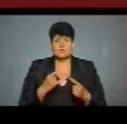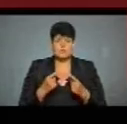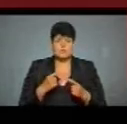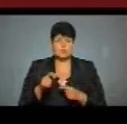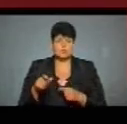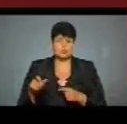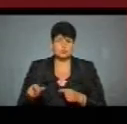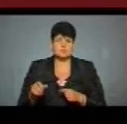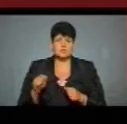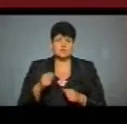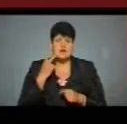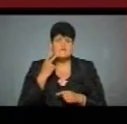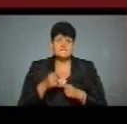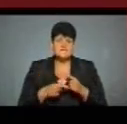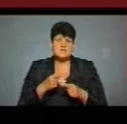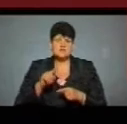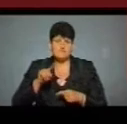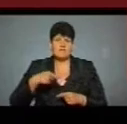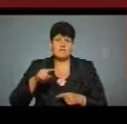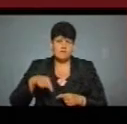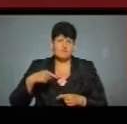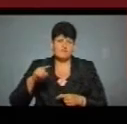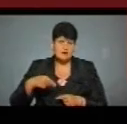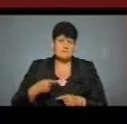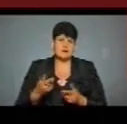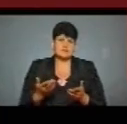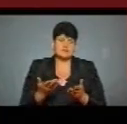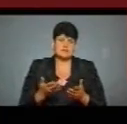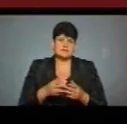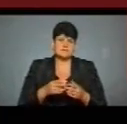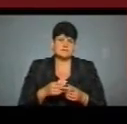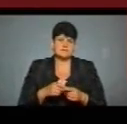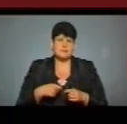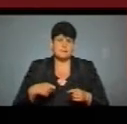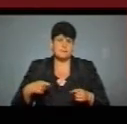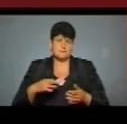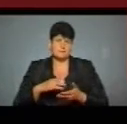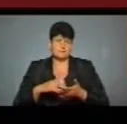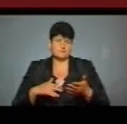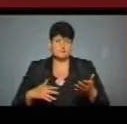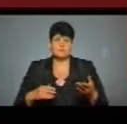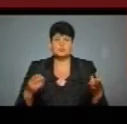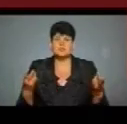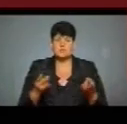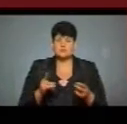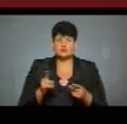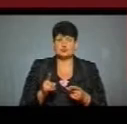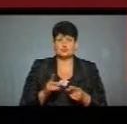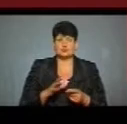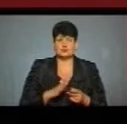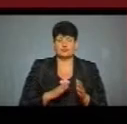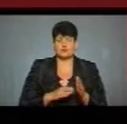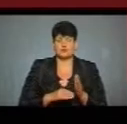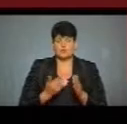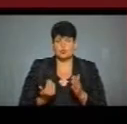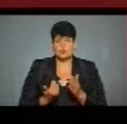і вічно, постійно вимагати якісь, чи випрошувати відтермінування. Потрібно, щоб зайшов новий парламент,